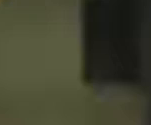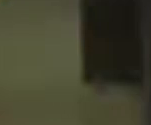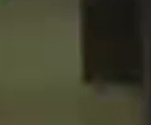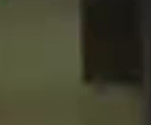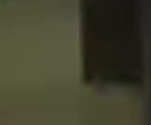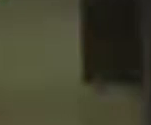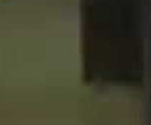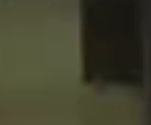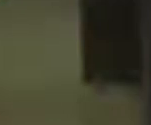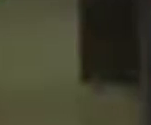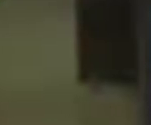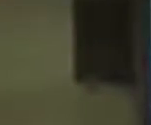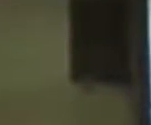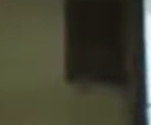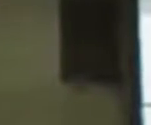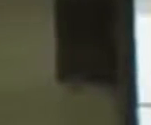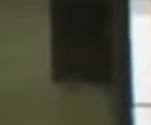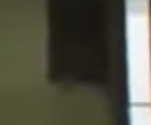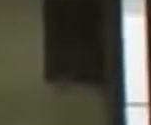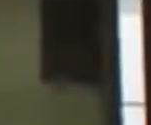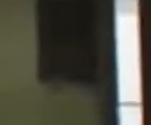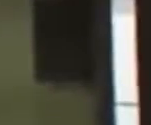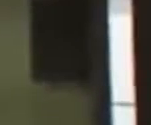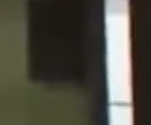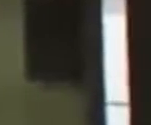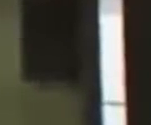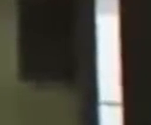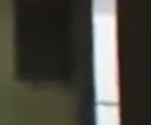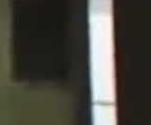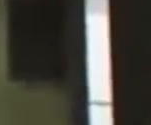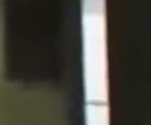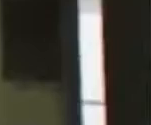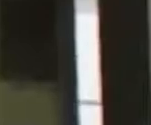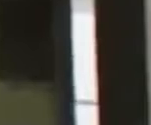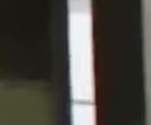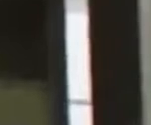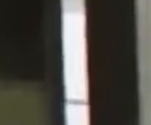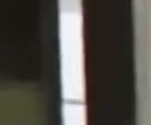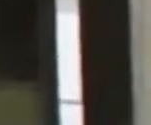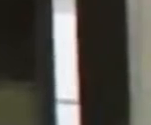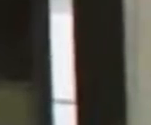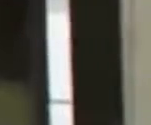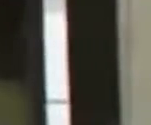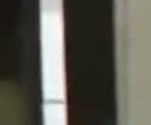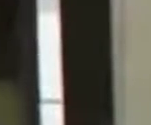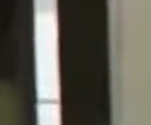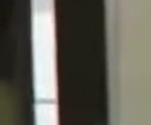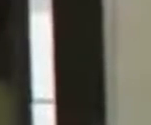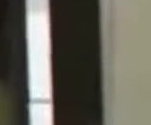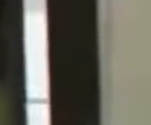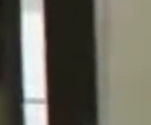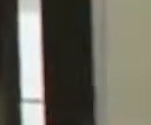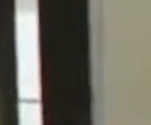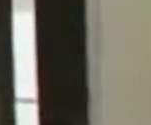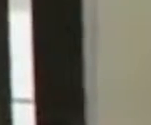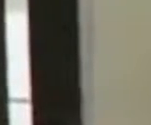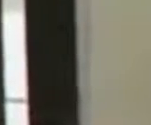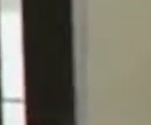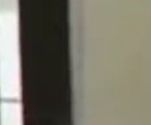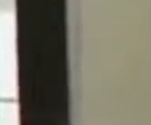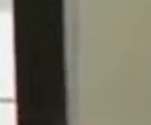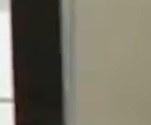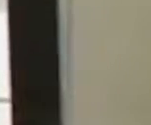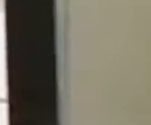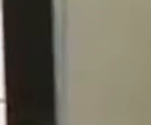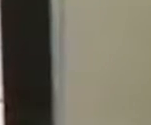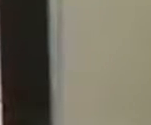Pinagmalaki ng Pangulong Rodrigo Duterte sa kanyang huling State of the Nation Address o SONA ang mga tagumpay na nakamit sa ilalim